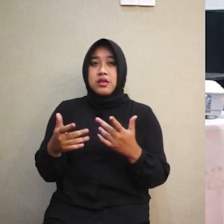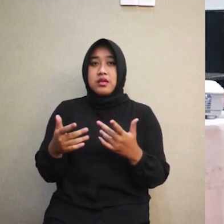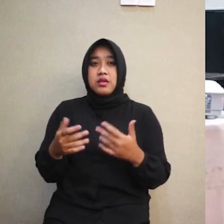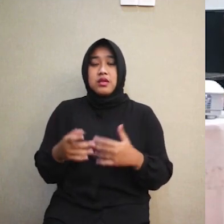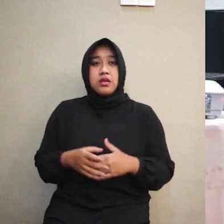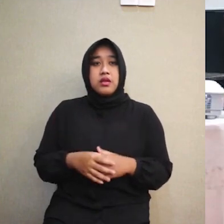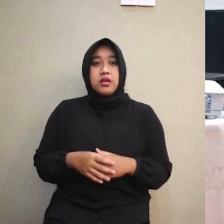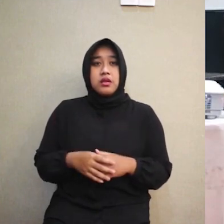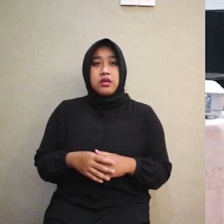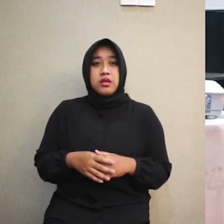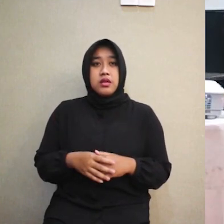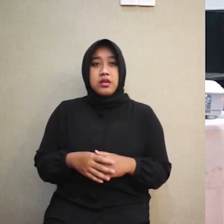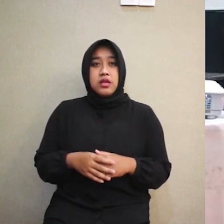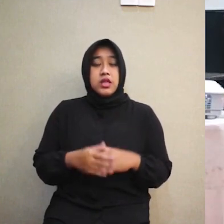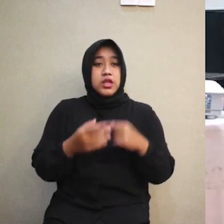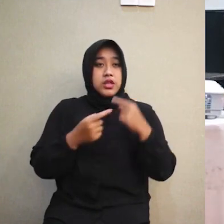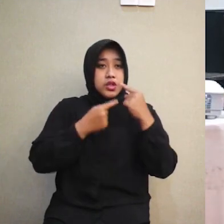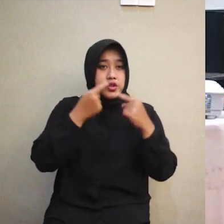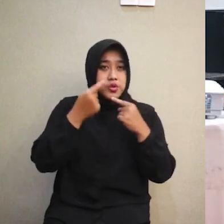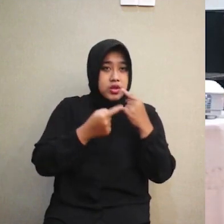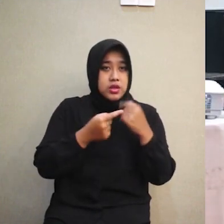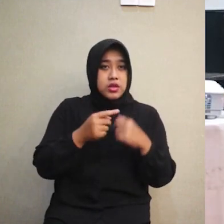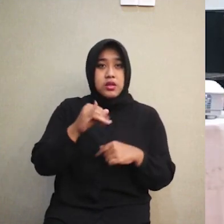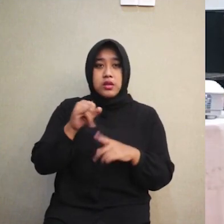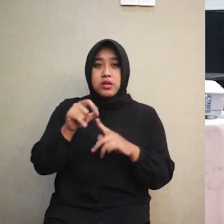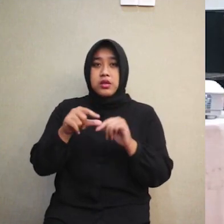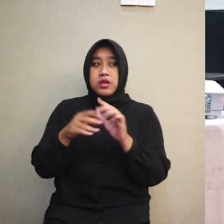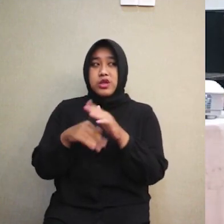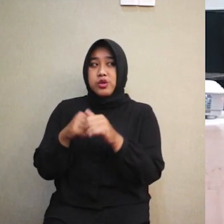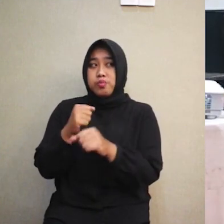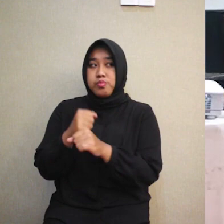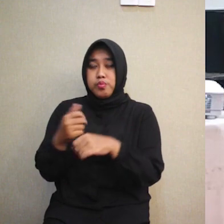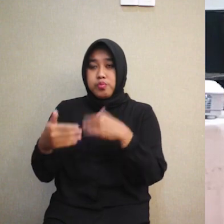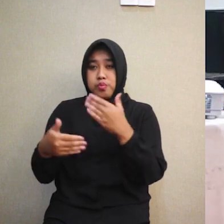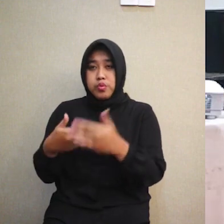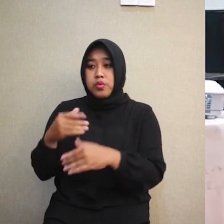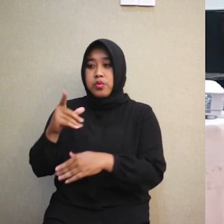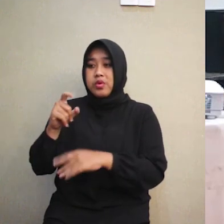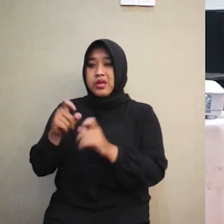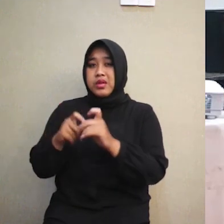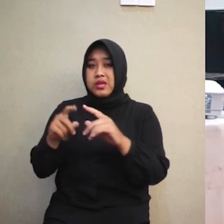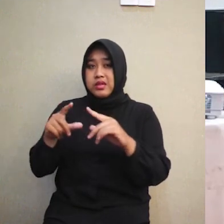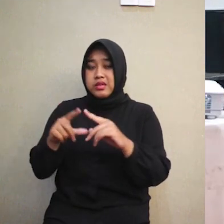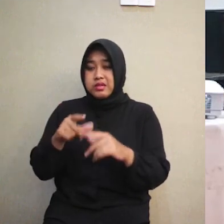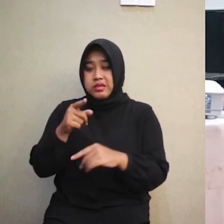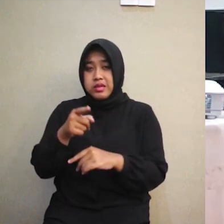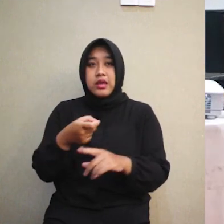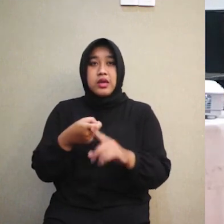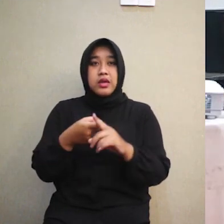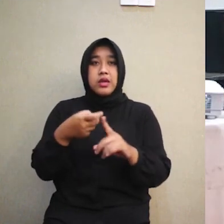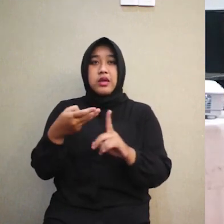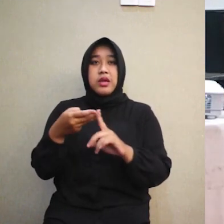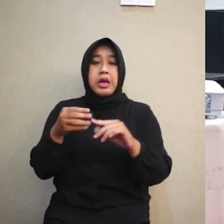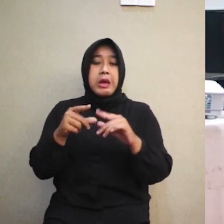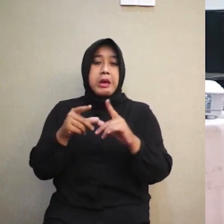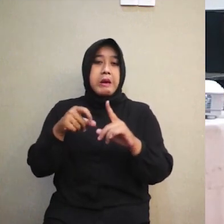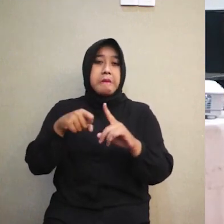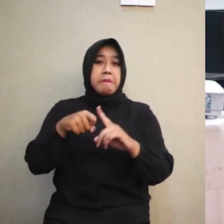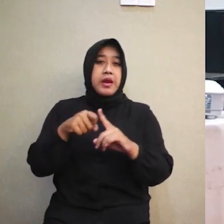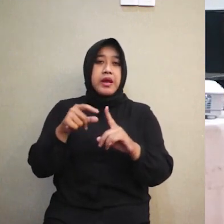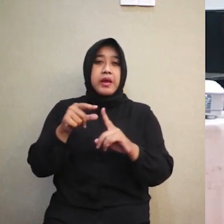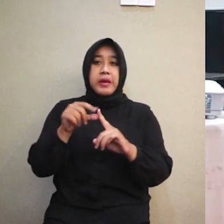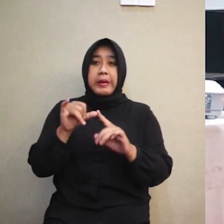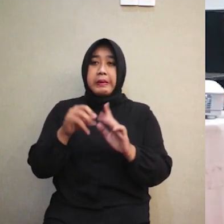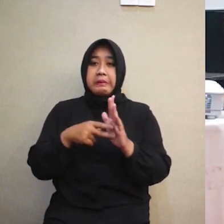apa ya tadi di curhatin sama Mbak Ipung juga kemudian Mbak Lisa yang enggak dari blackpink itu eee apa namanya